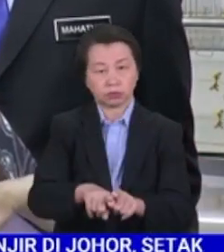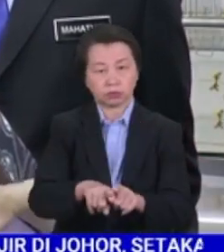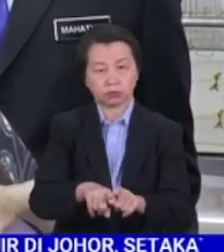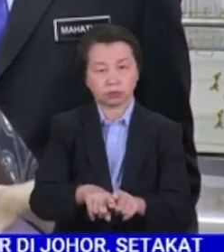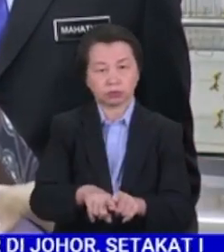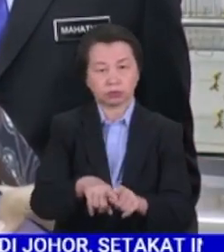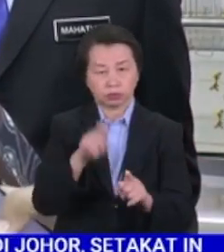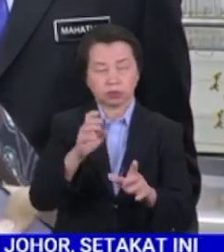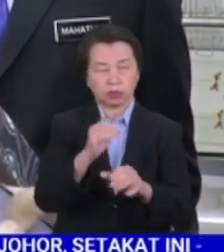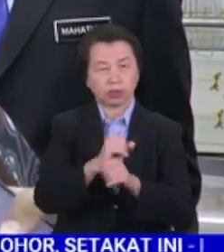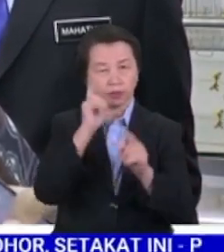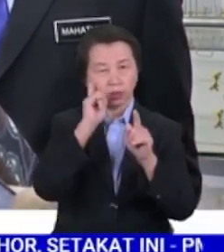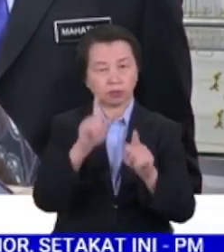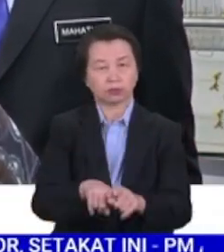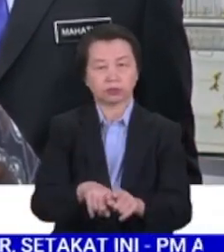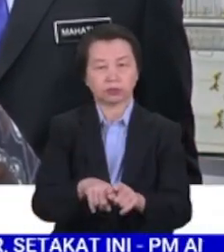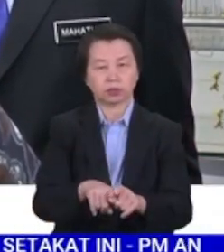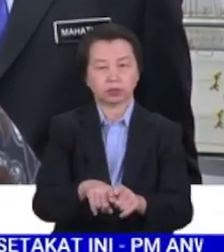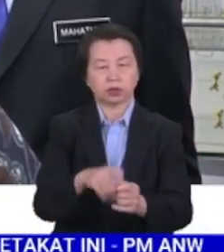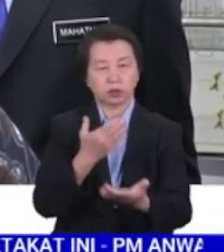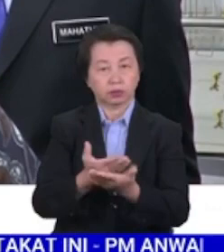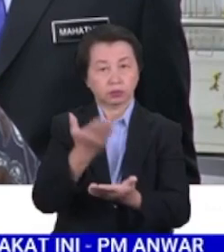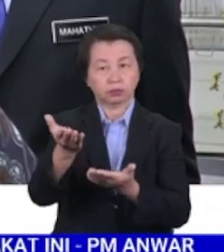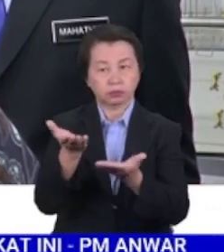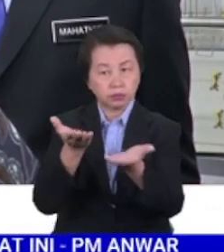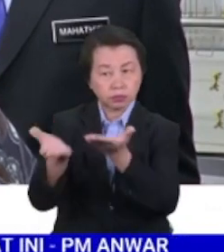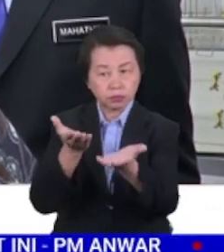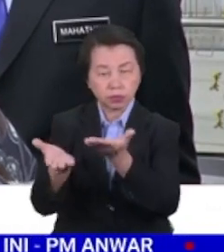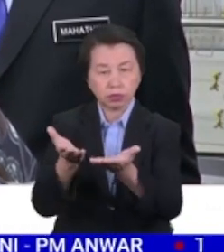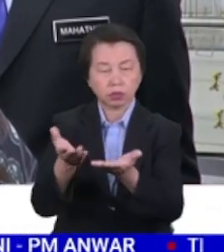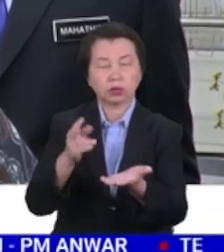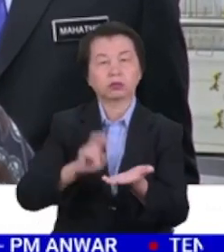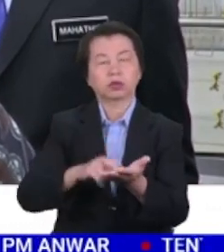di peringkat pemberi perkhidmatan, maksudnya